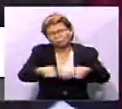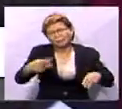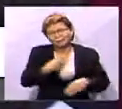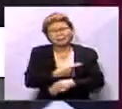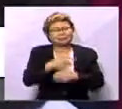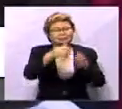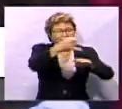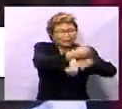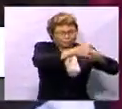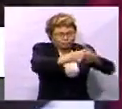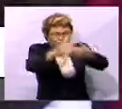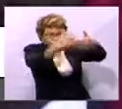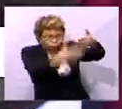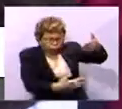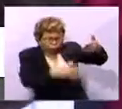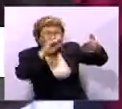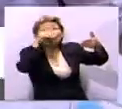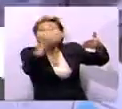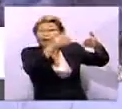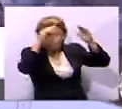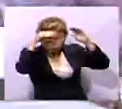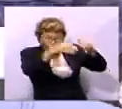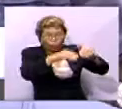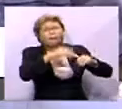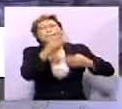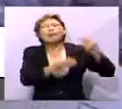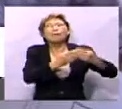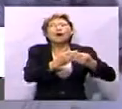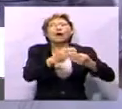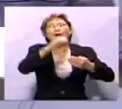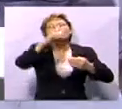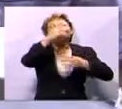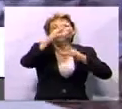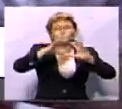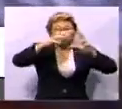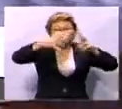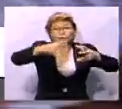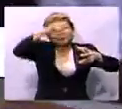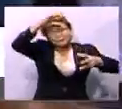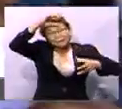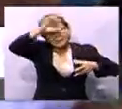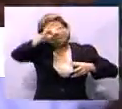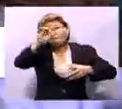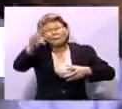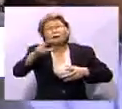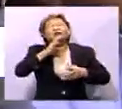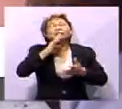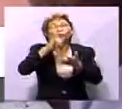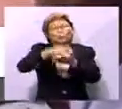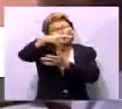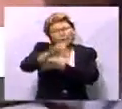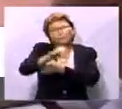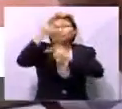Garis panduan tersebut juga memberi fokus kepada kelakuan buli cyber. Datuk P. Kamalanadan berkata demikian dalam sidang media